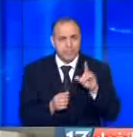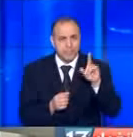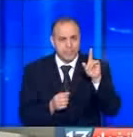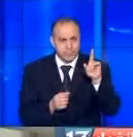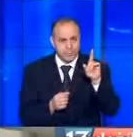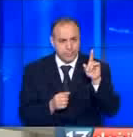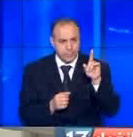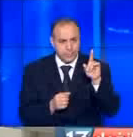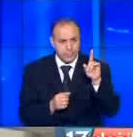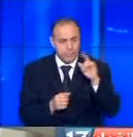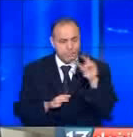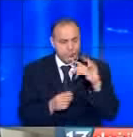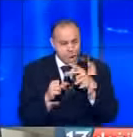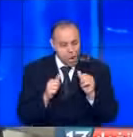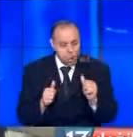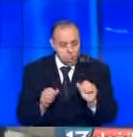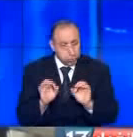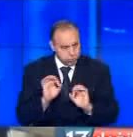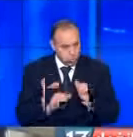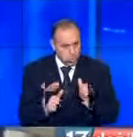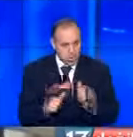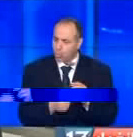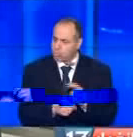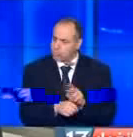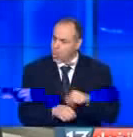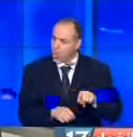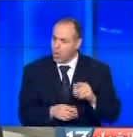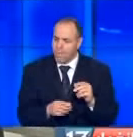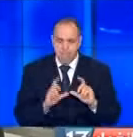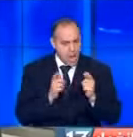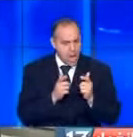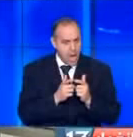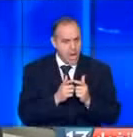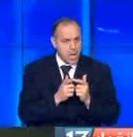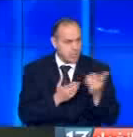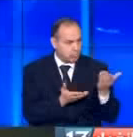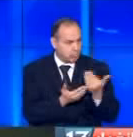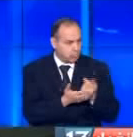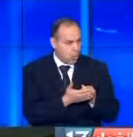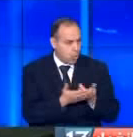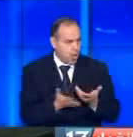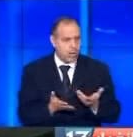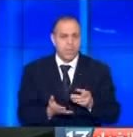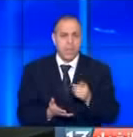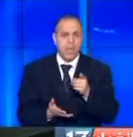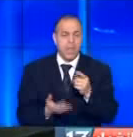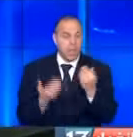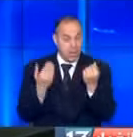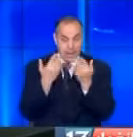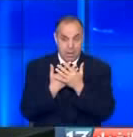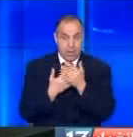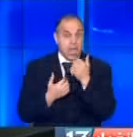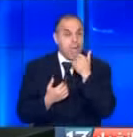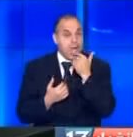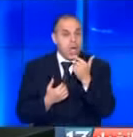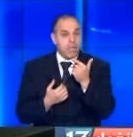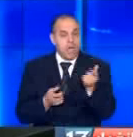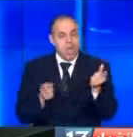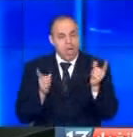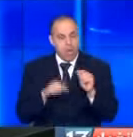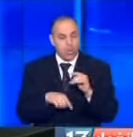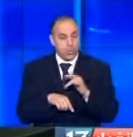الجامعية بجابس للفتة جادة، قطاع لا يزال يفتقد إلى حد الآن لأكثر من مدير.